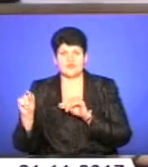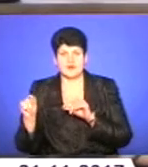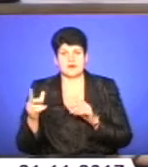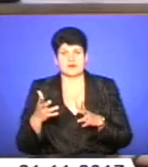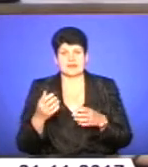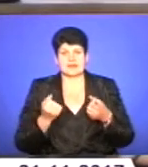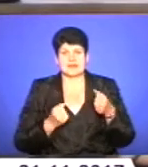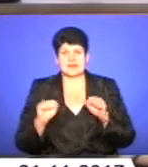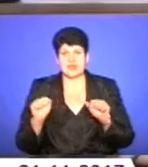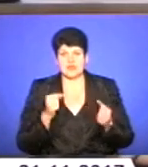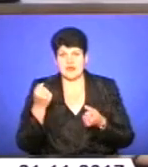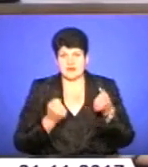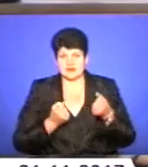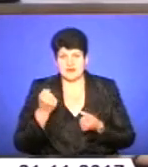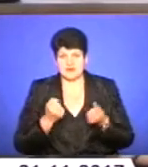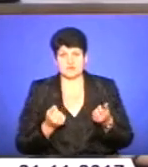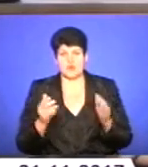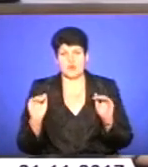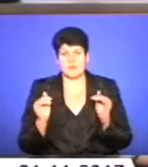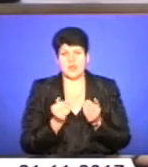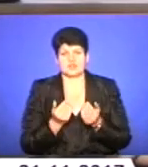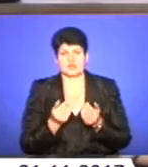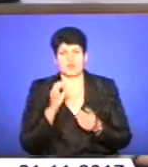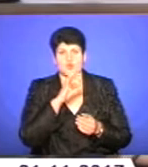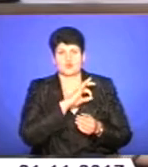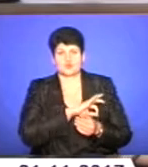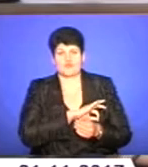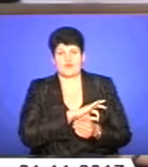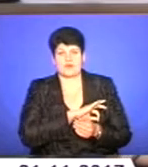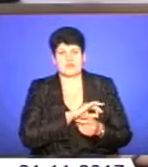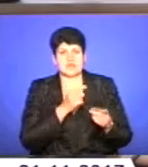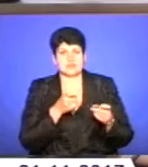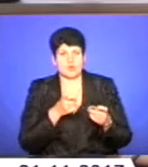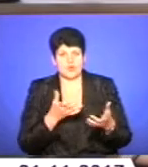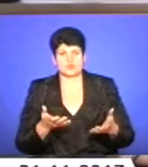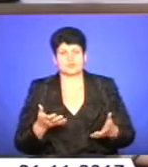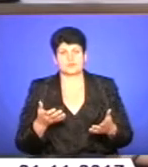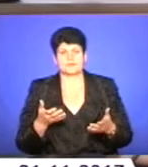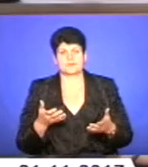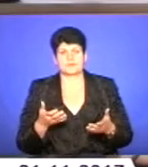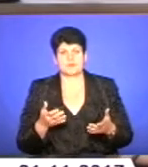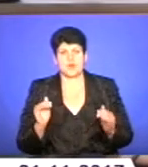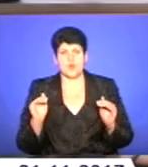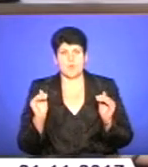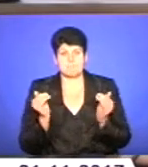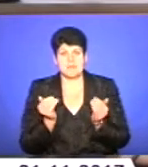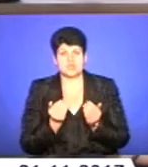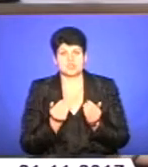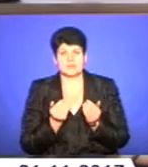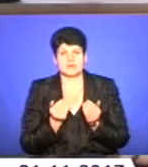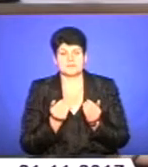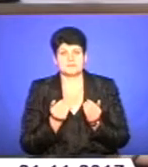керування транспортним засобом, обмеження користування зброєю, обмеження